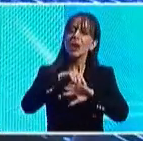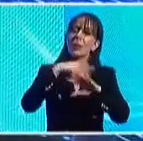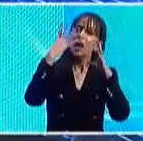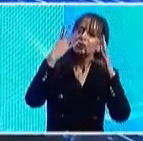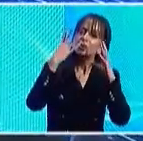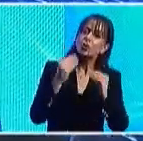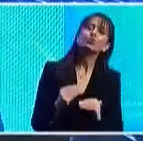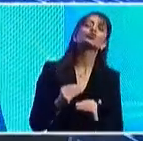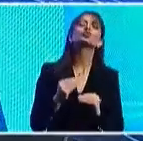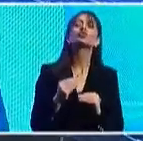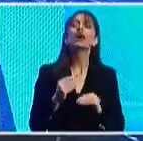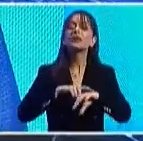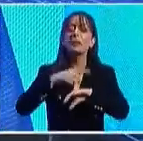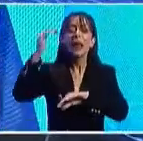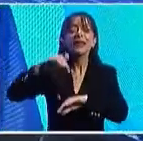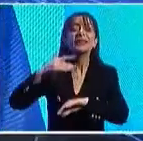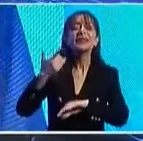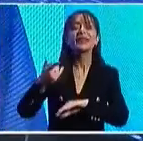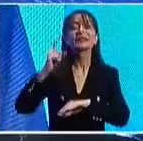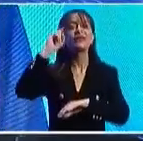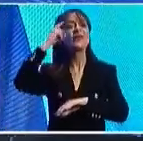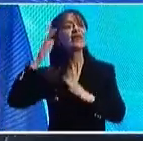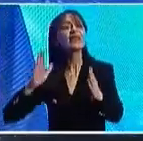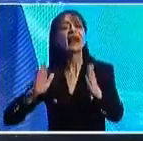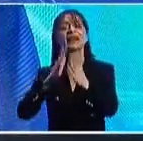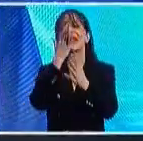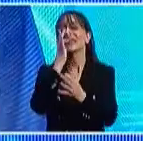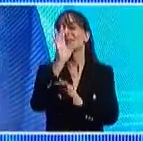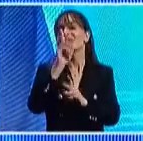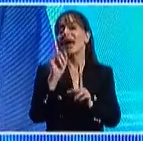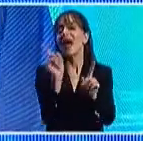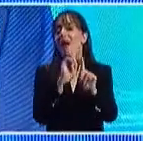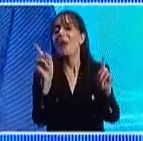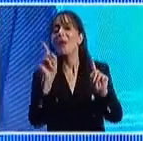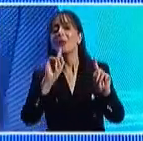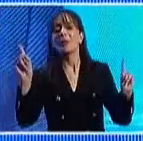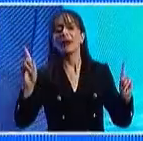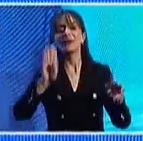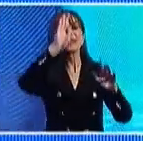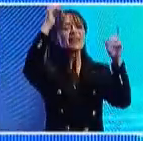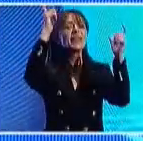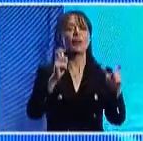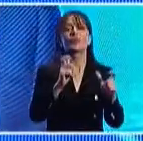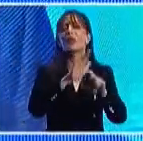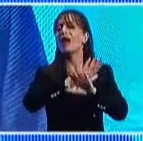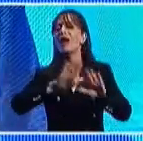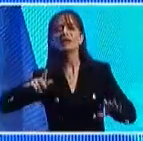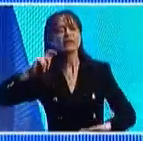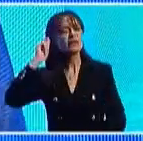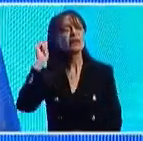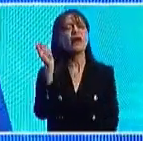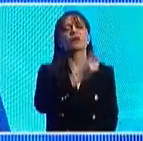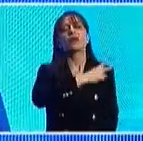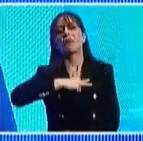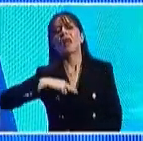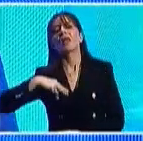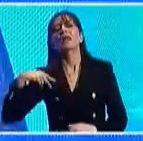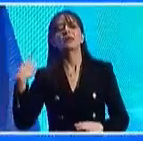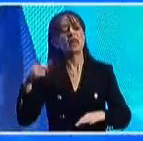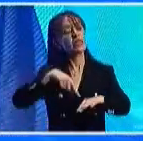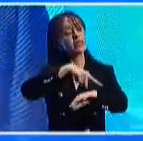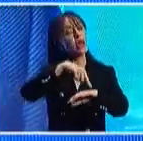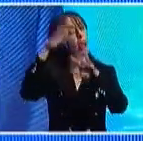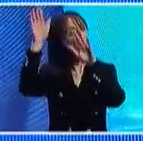fikrin karşısında kimse duramaz. İstanbul'da artık gerçek belediyeciliğin vakti